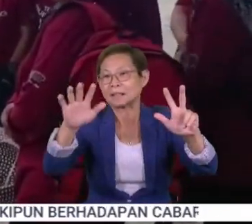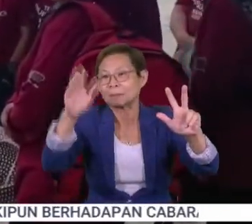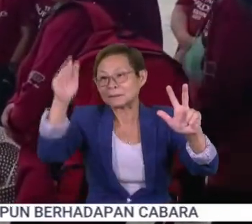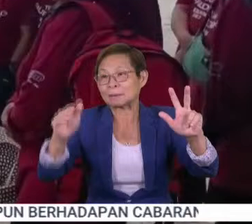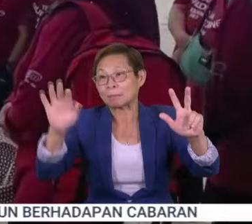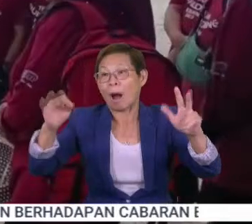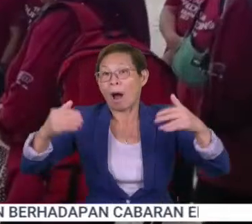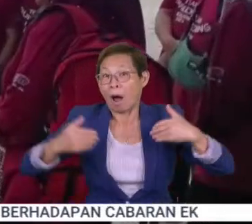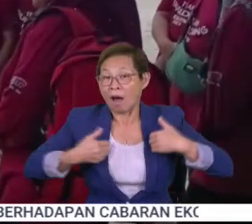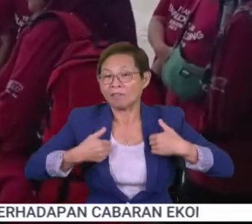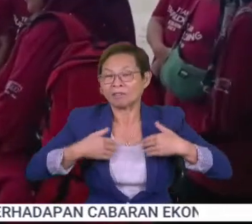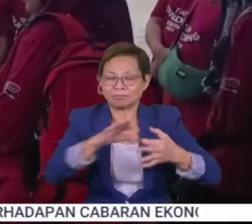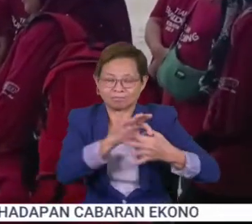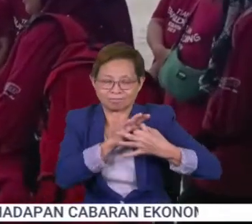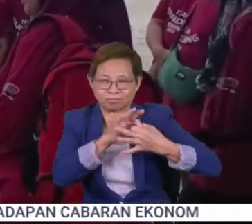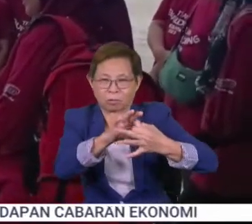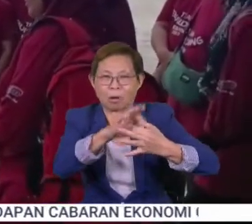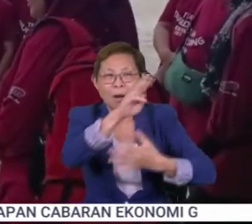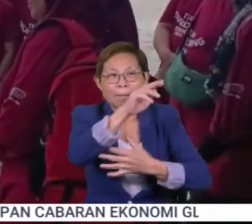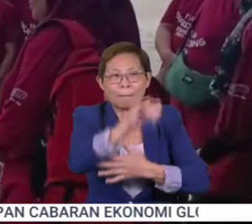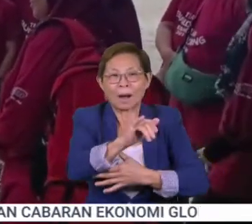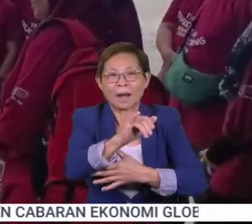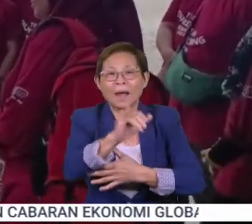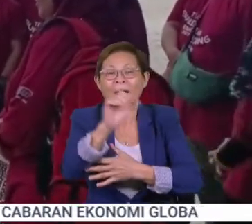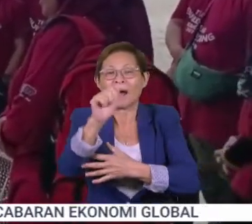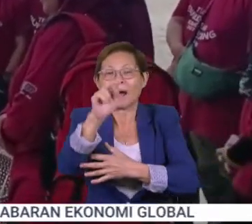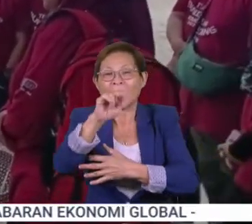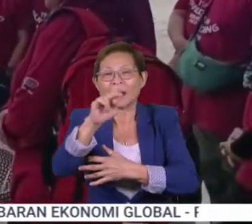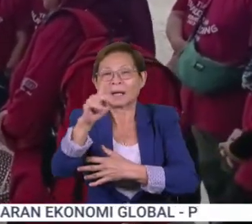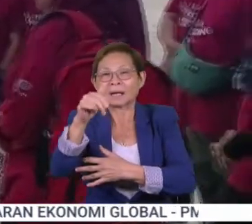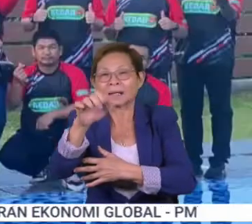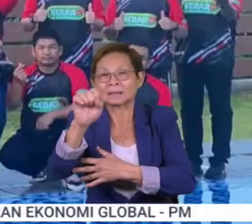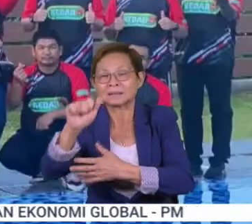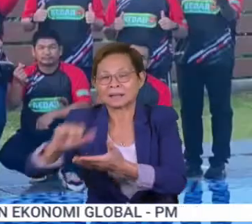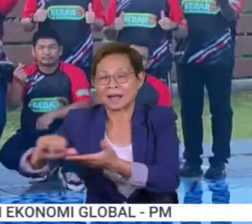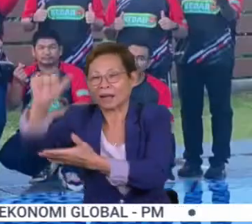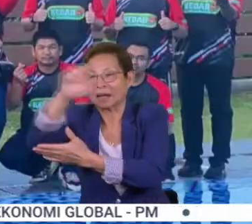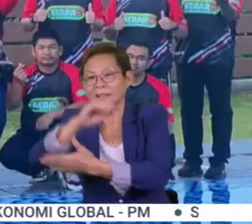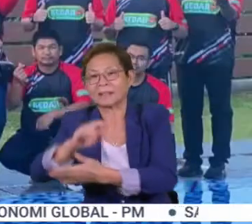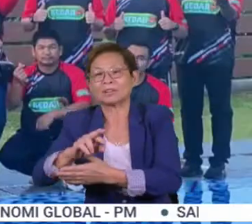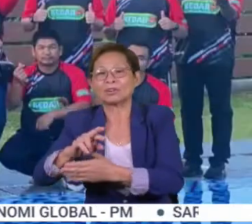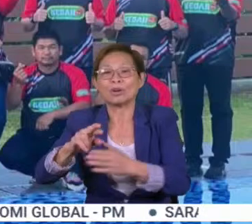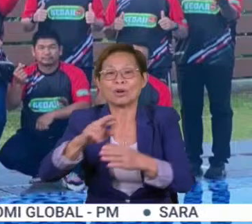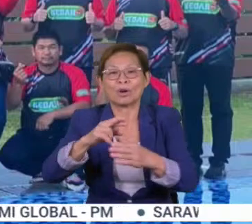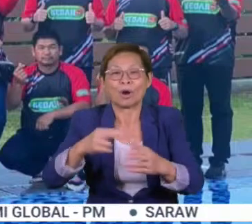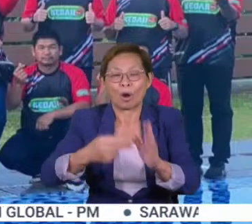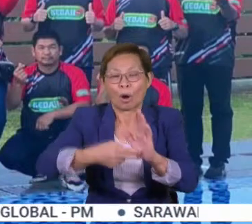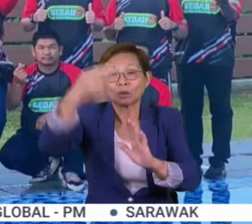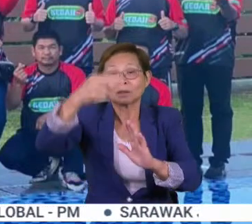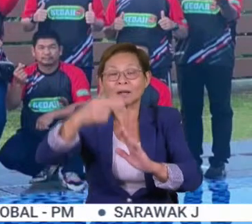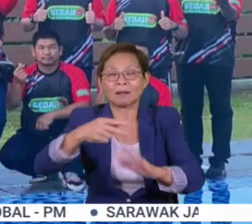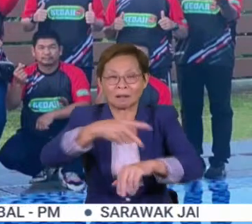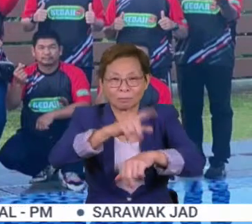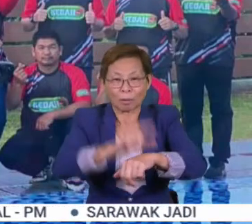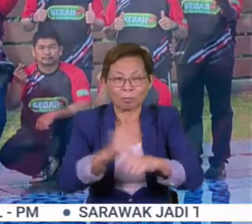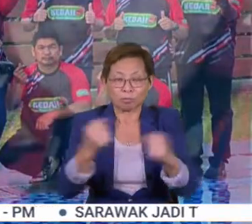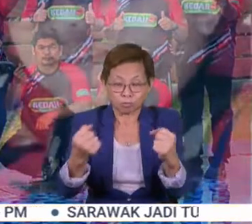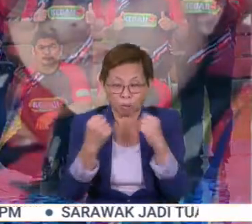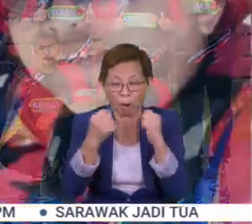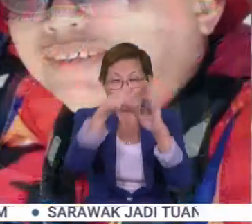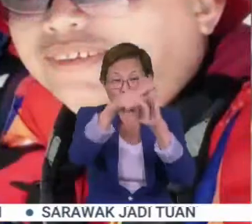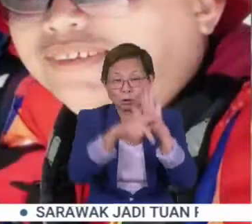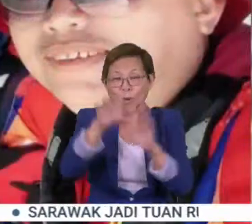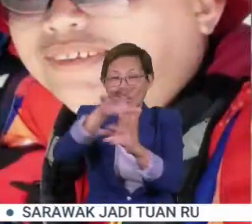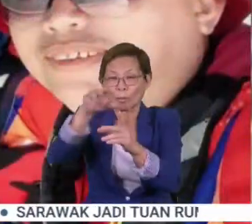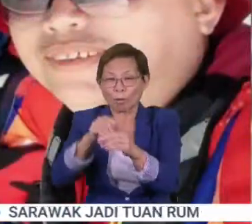September diadakan dengan kerjasama My Angkasa Academy dan Resort Langkawi. Pengisian pengukuhan kursus